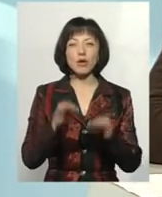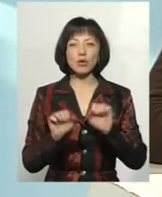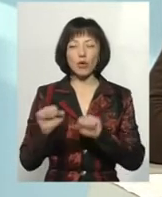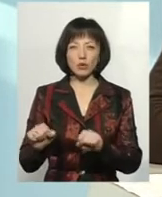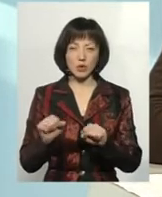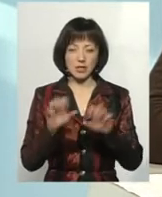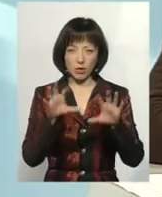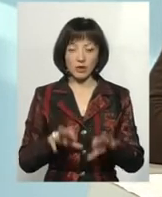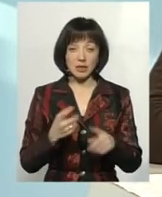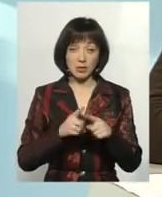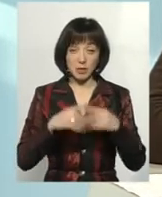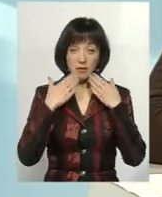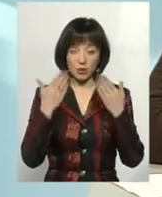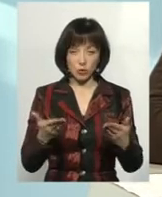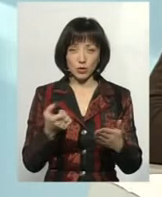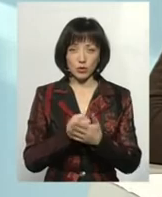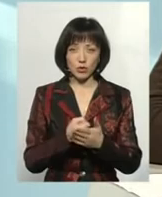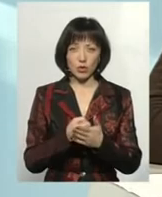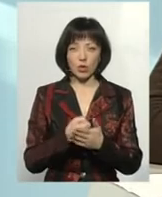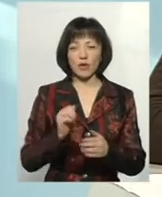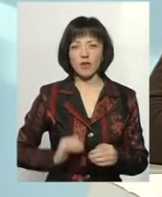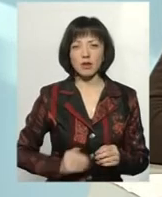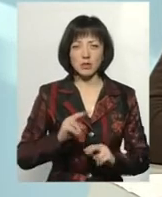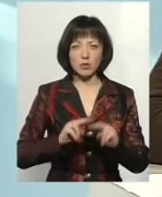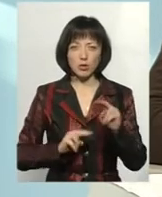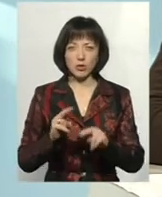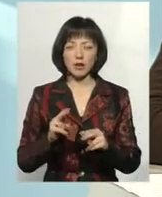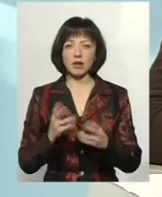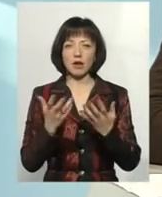законодавства. І тому ми звернулися і до забудовника,